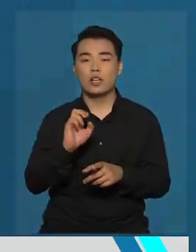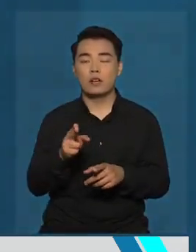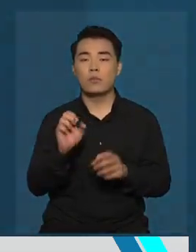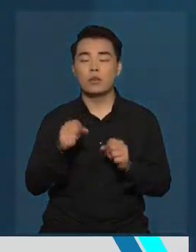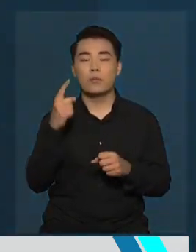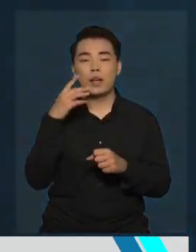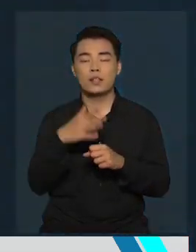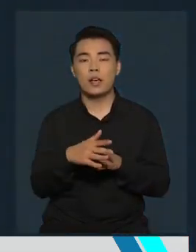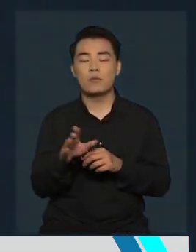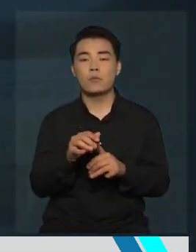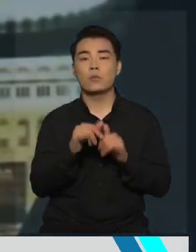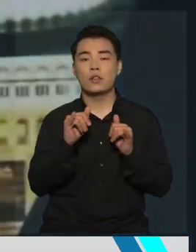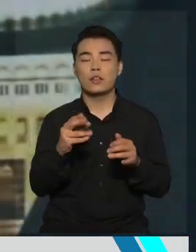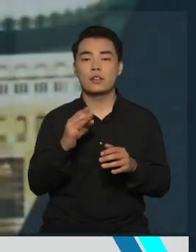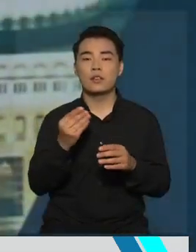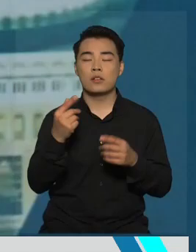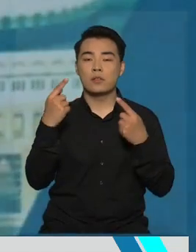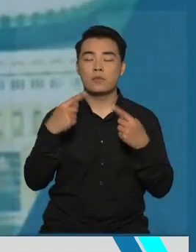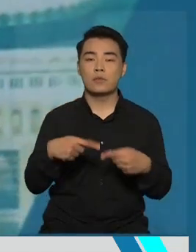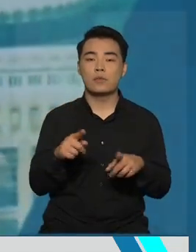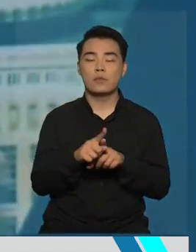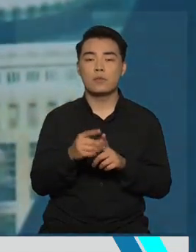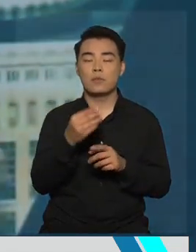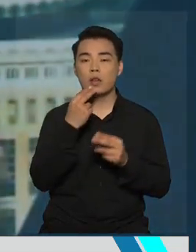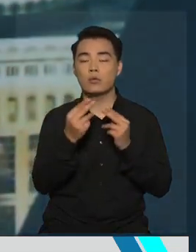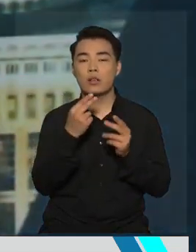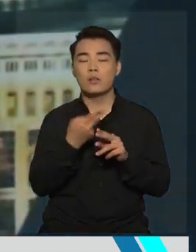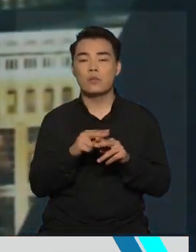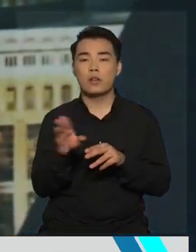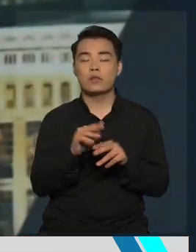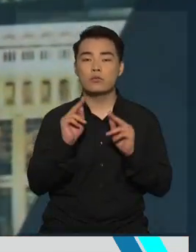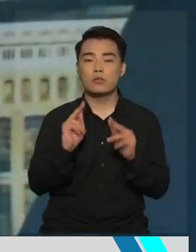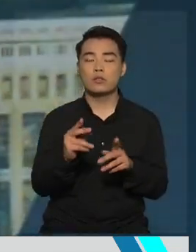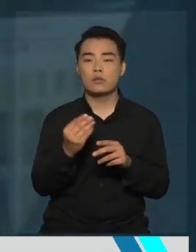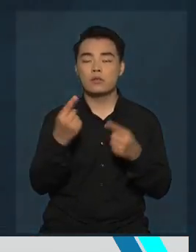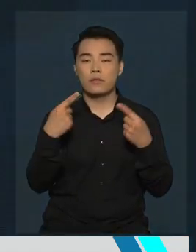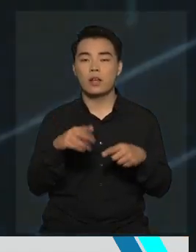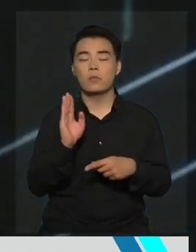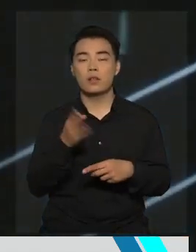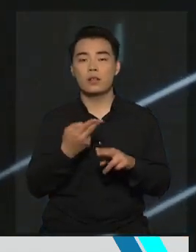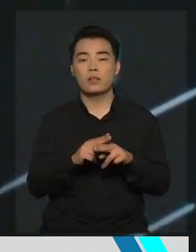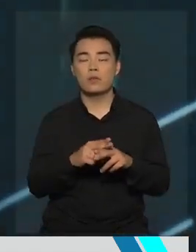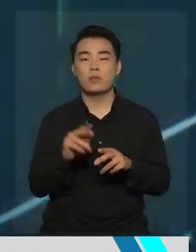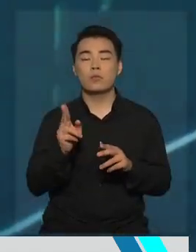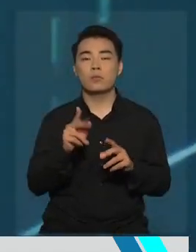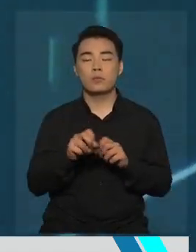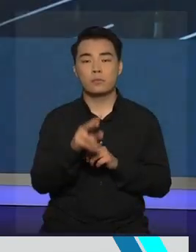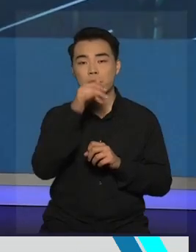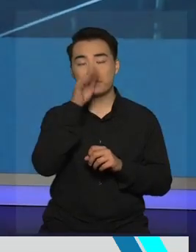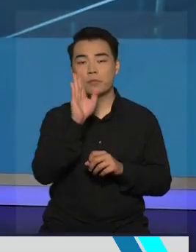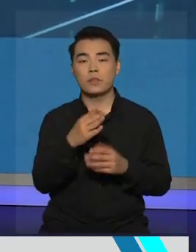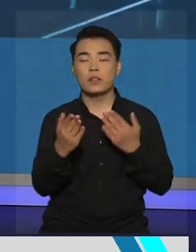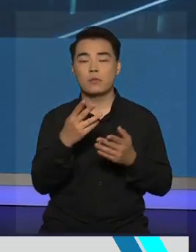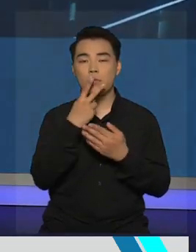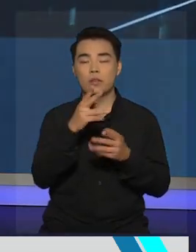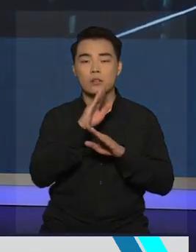понять увеличение или снижение стоимости продукта. Но это будет реальная инфляция. И мы от нее никуда не уйдем, и мы ее сегодня видим. Пока